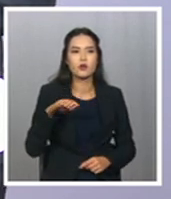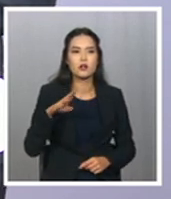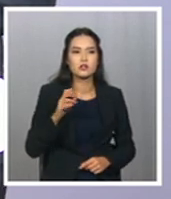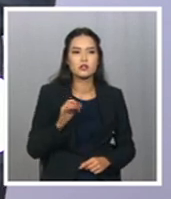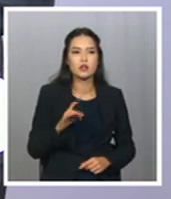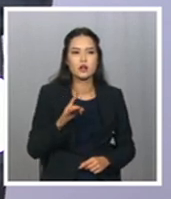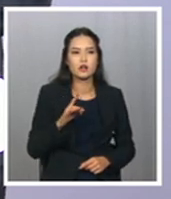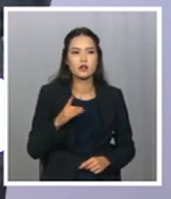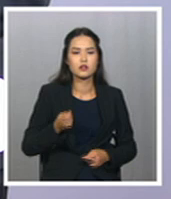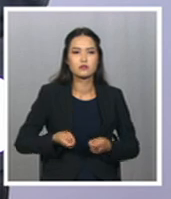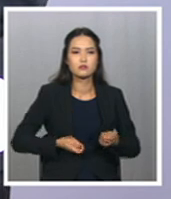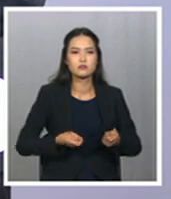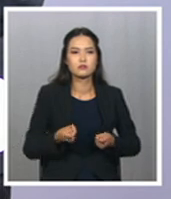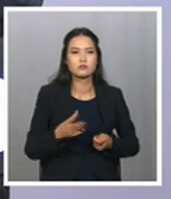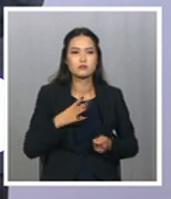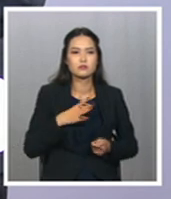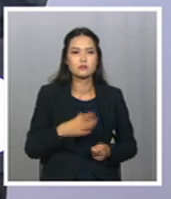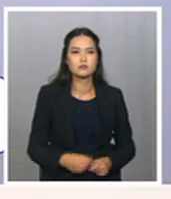атқарды.